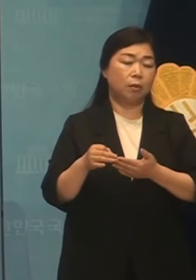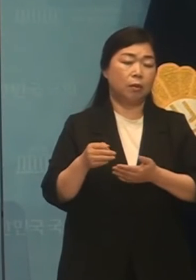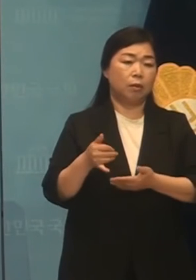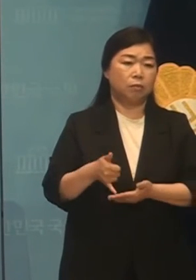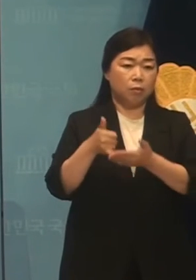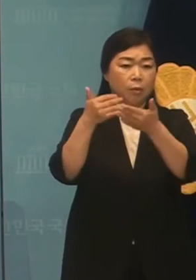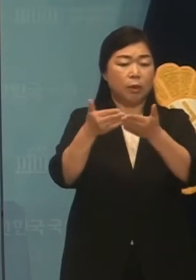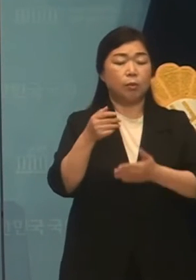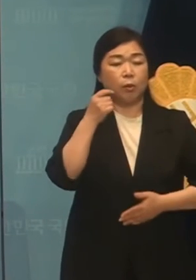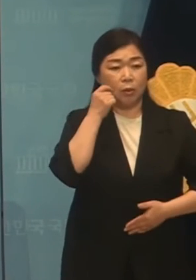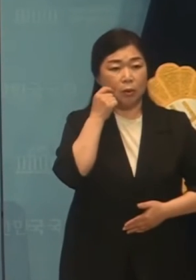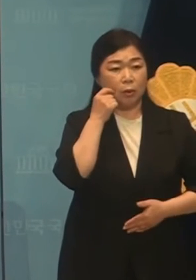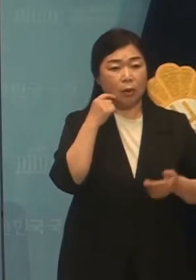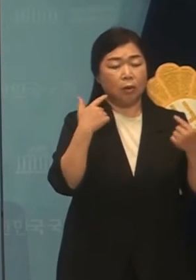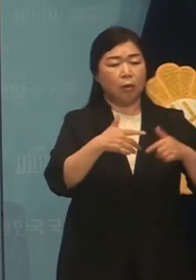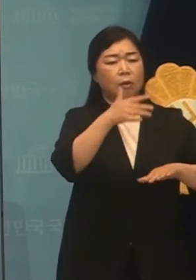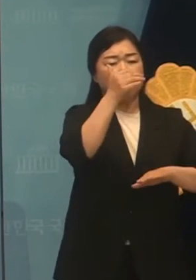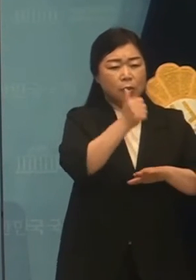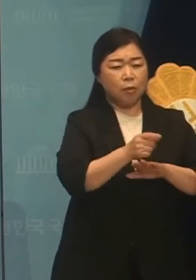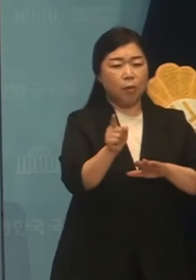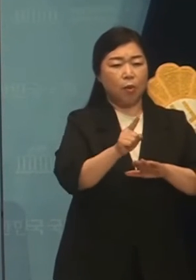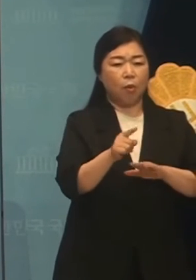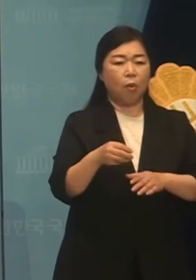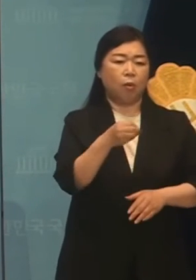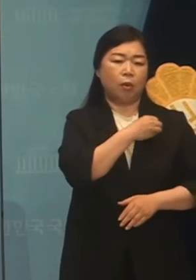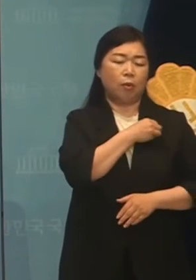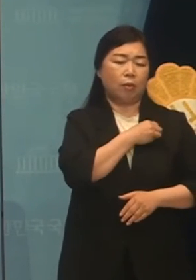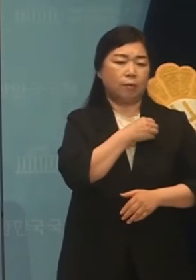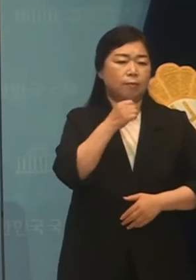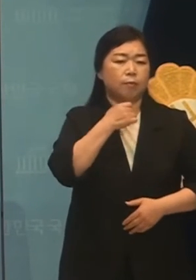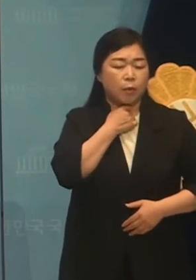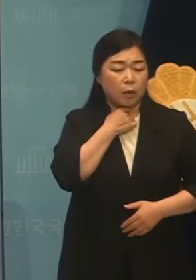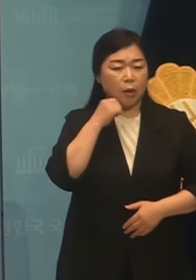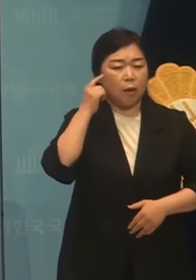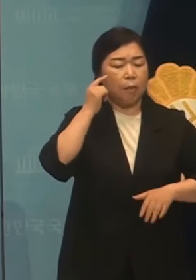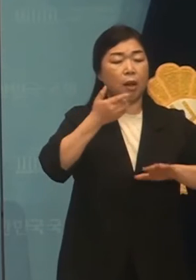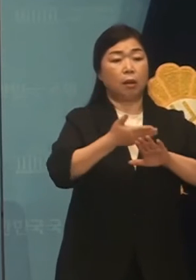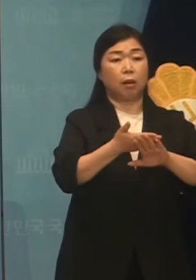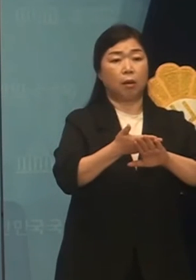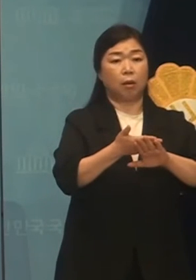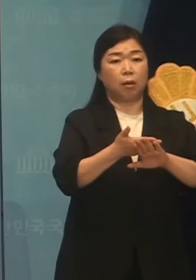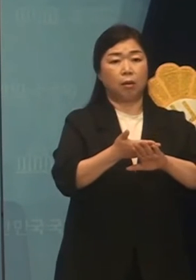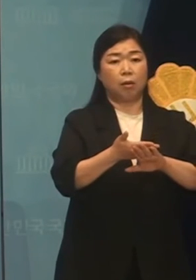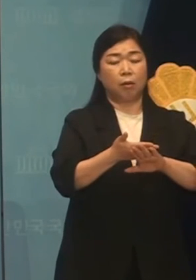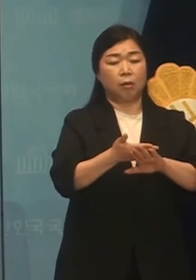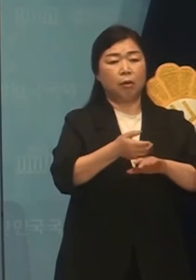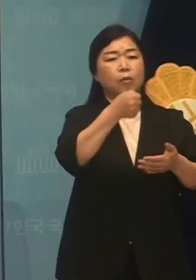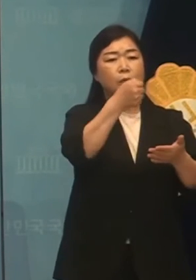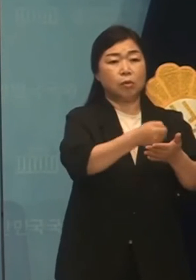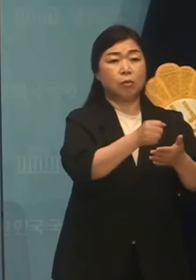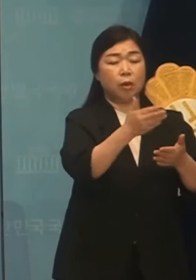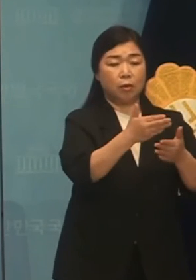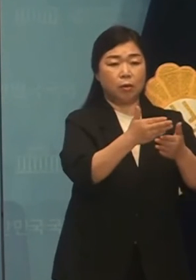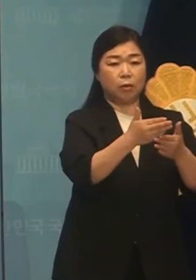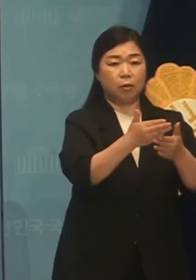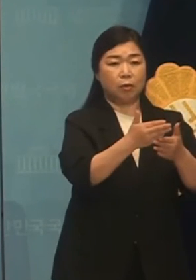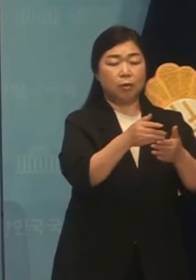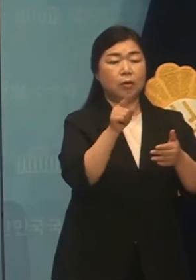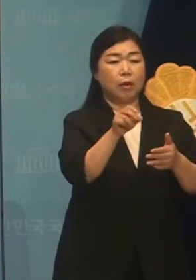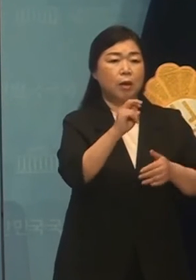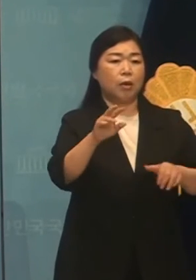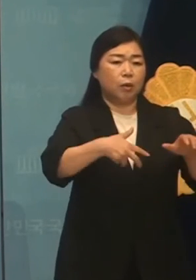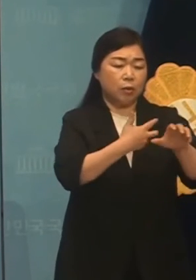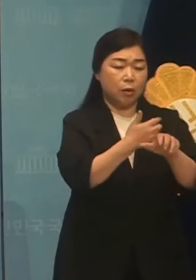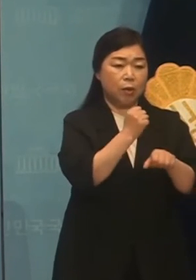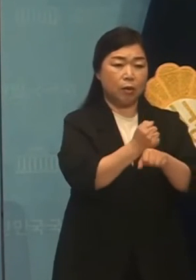결정적인 순간에는 항상 당원들의 뜻과 반대 방향으로 가야만이 당이 개혁이라고 주장했던 역사가 있습니다.